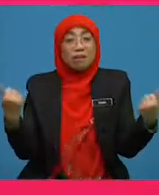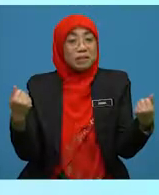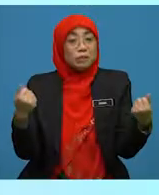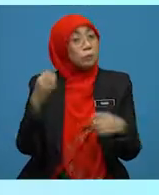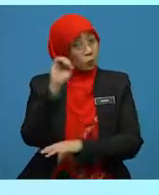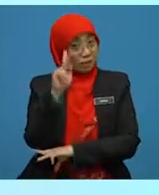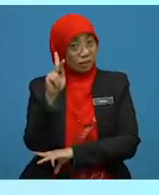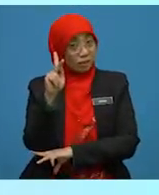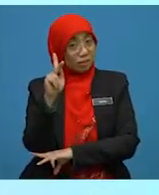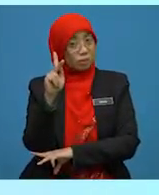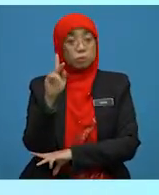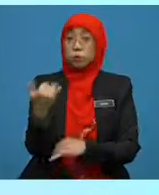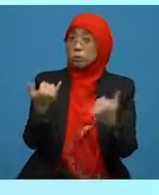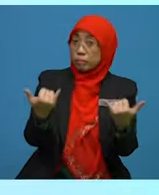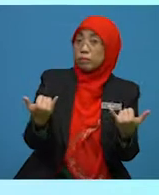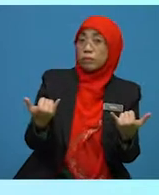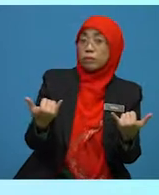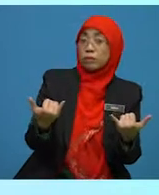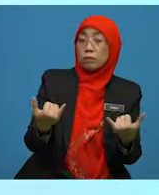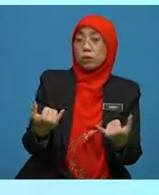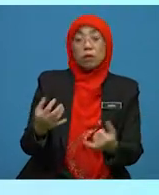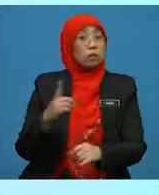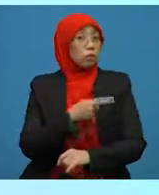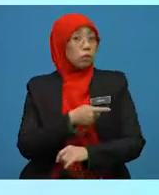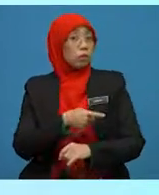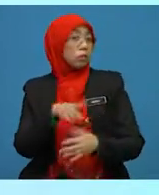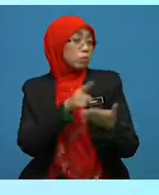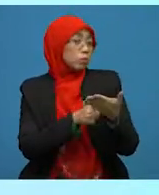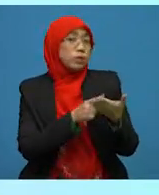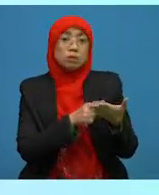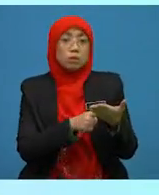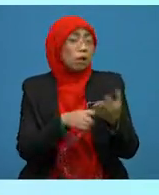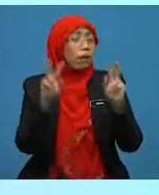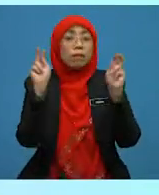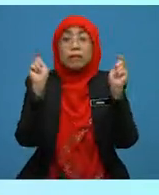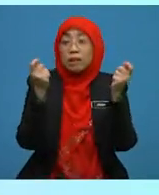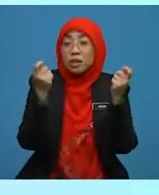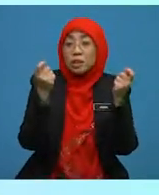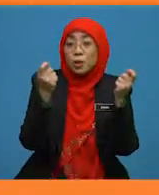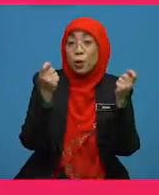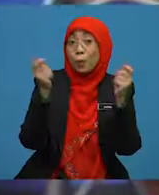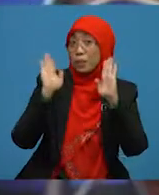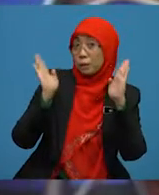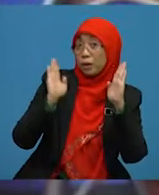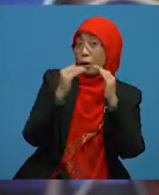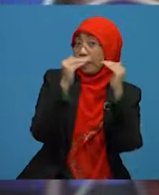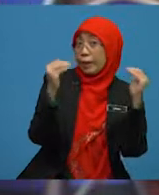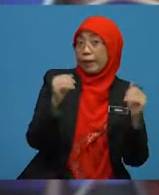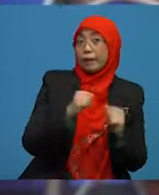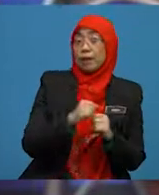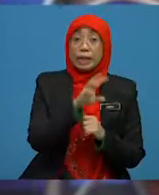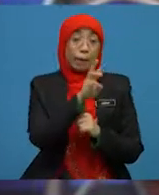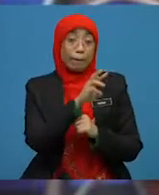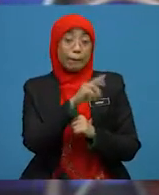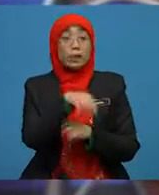sejahtera. Pada hari ini, cikgu akan membincangkan tajuk semantik. Tajuk